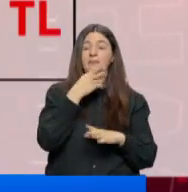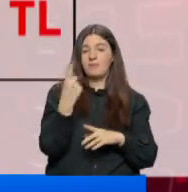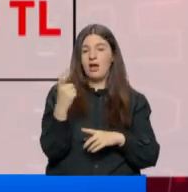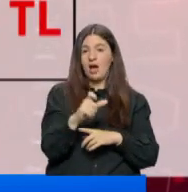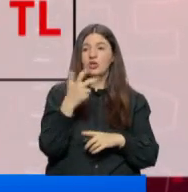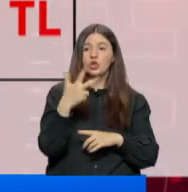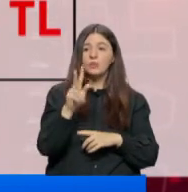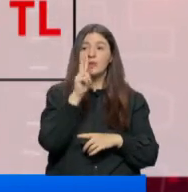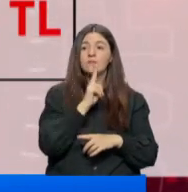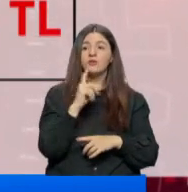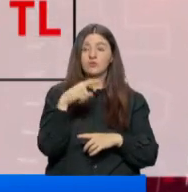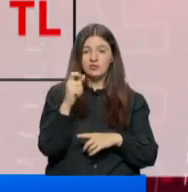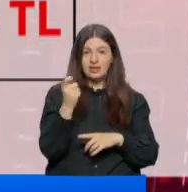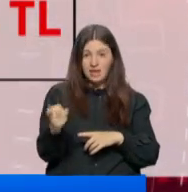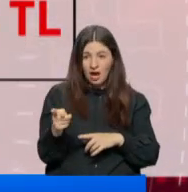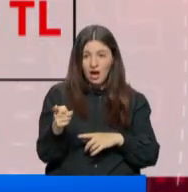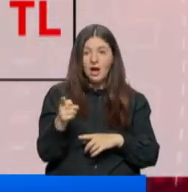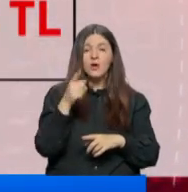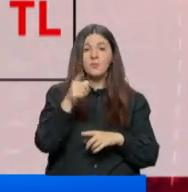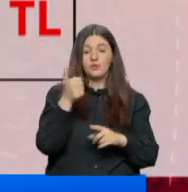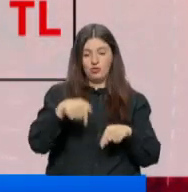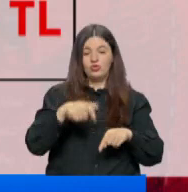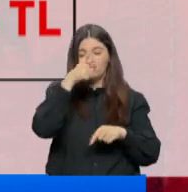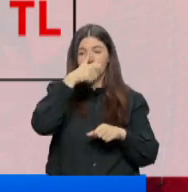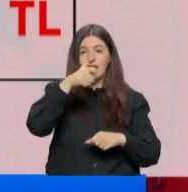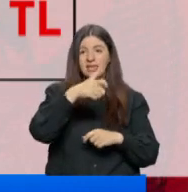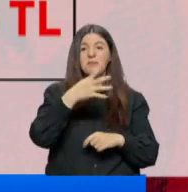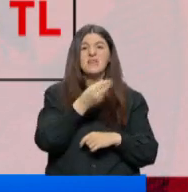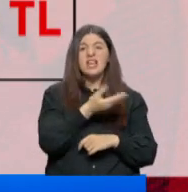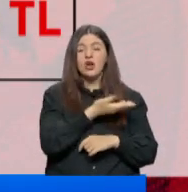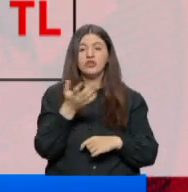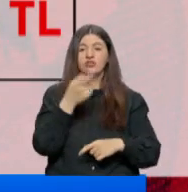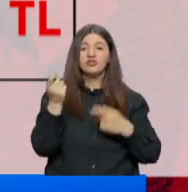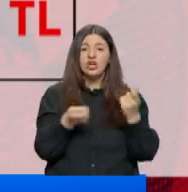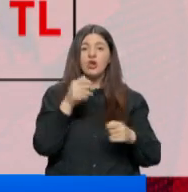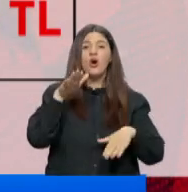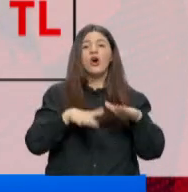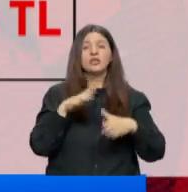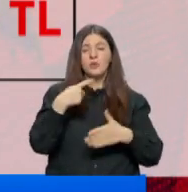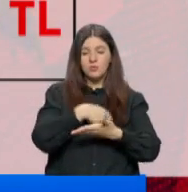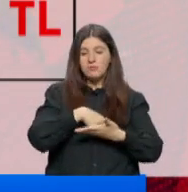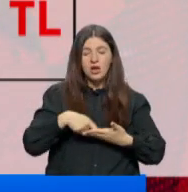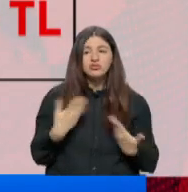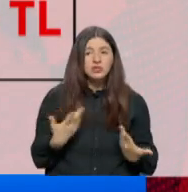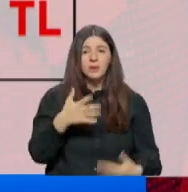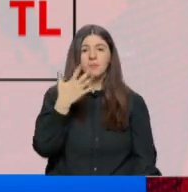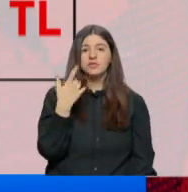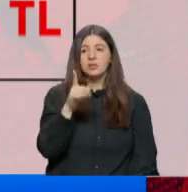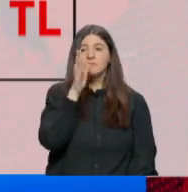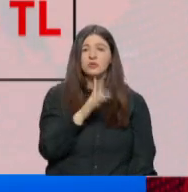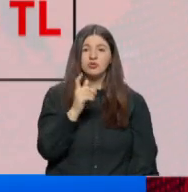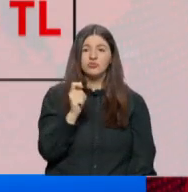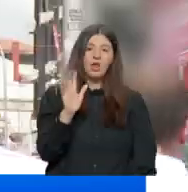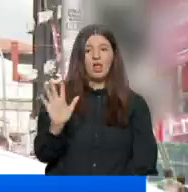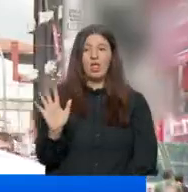aylığı 3.290 lira. Bugün ülkemizde milyonlarca çalışanın ortalama ücreti de 5.500